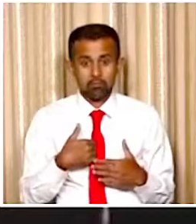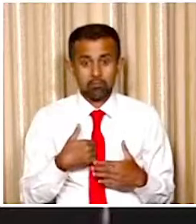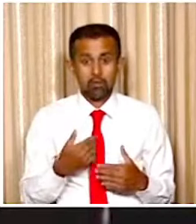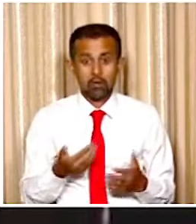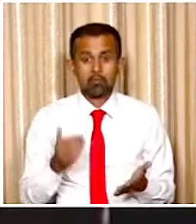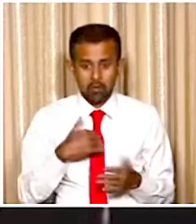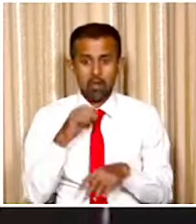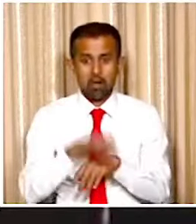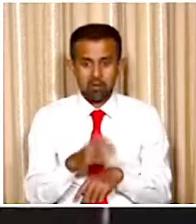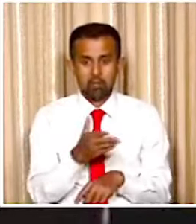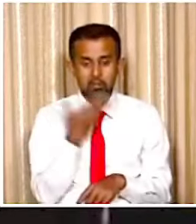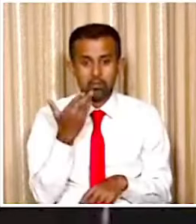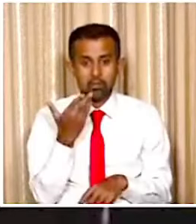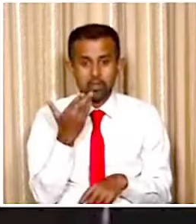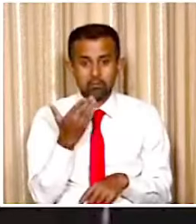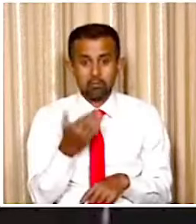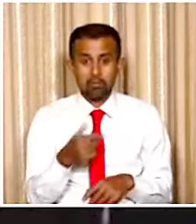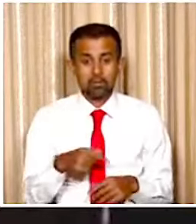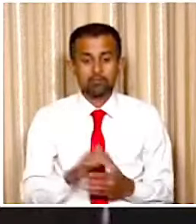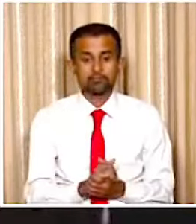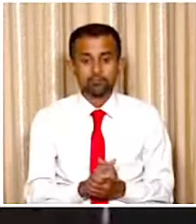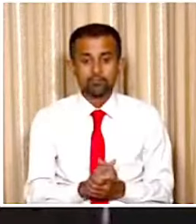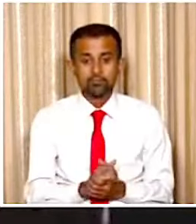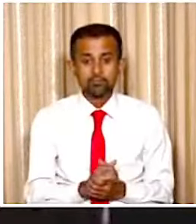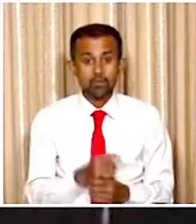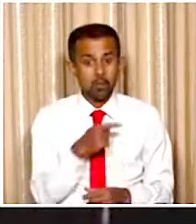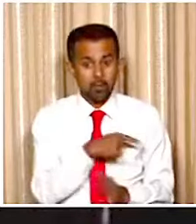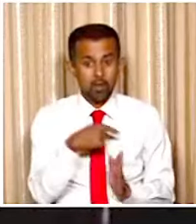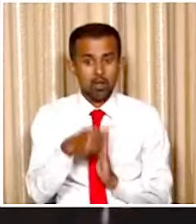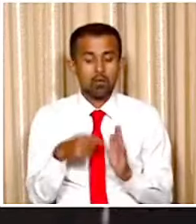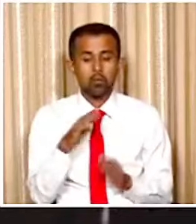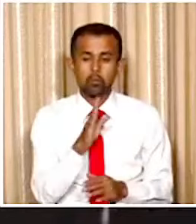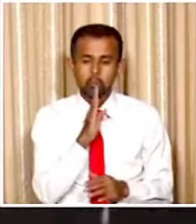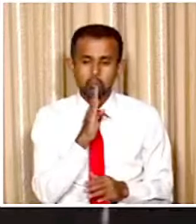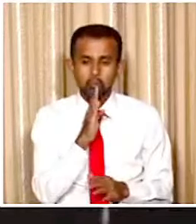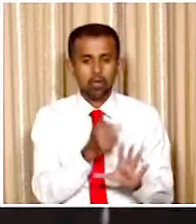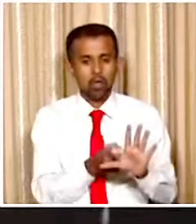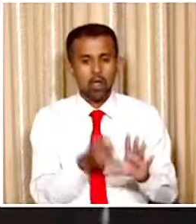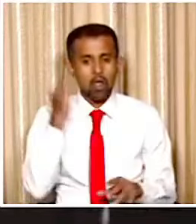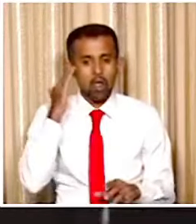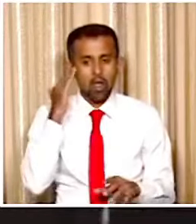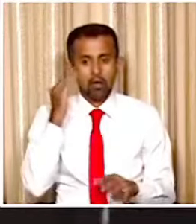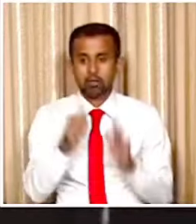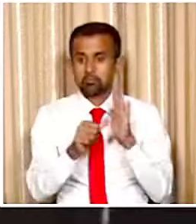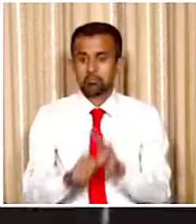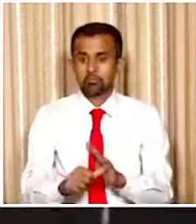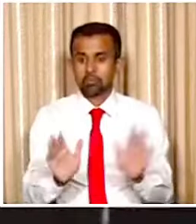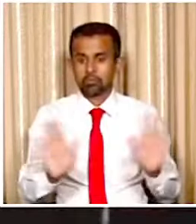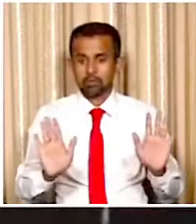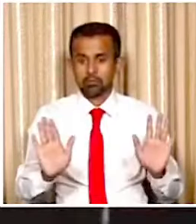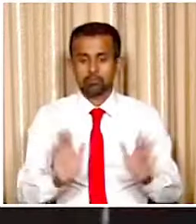තියෙනවා තිත්තට වාරයක් තියෙනවා. ඒ පාඩම එදාට ලැබෙයි. හැබැයි මේ රටේ අහිංසක තරුණ තරුණියන්ට කරන්න ඉඩ දෙන්න බෑ ගරු